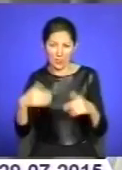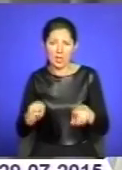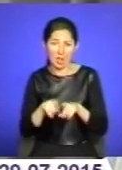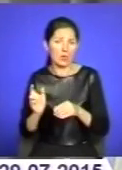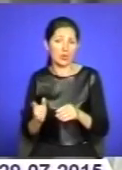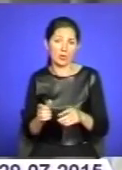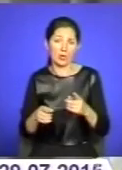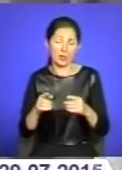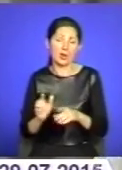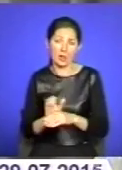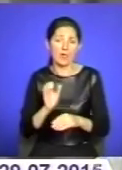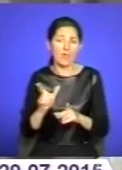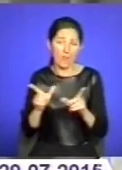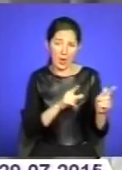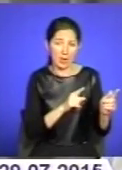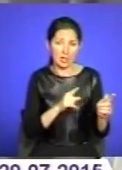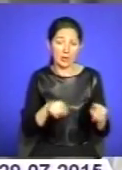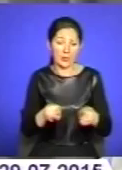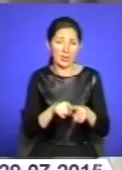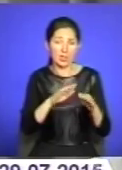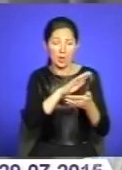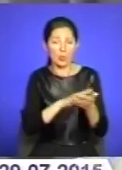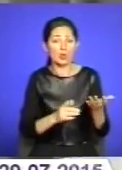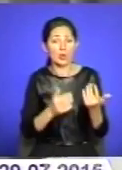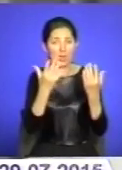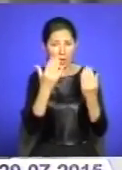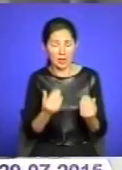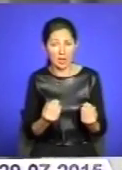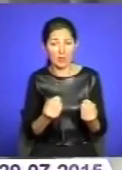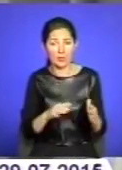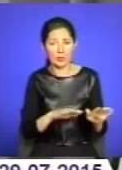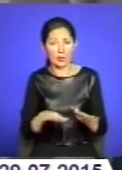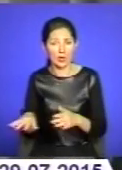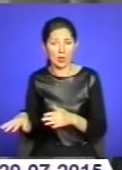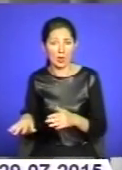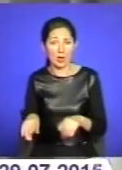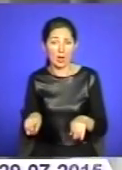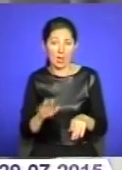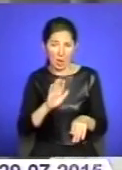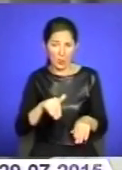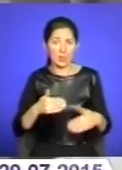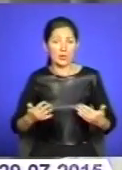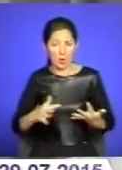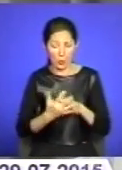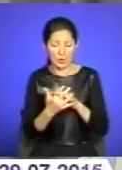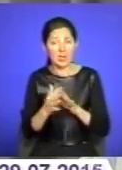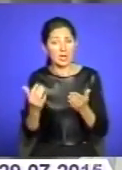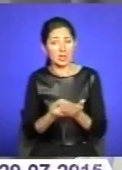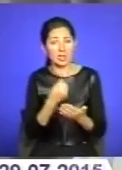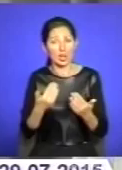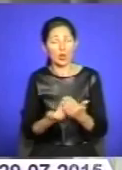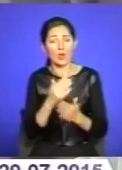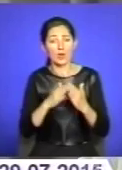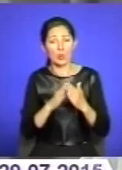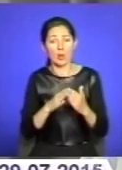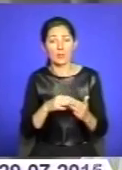міг шукати так. І так ще пройшло кілька днів, і на кінець якось так розселилися по селах. Багато прийшло близько село